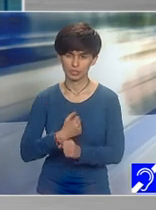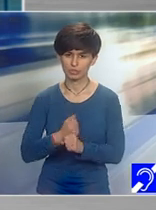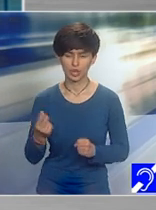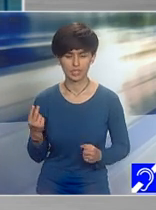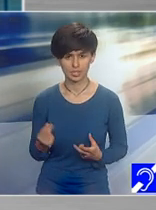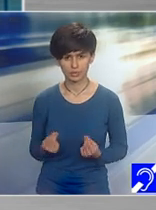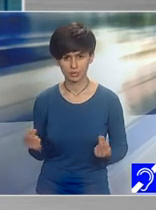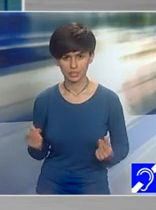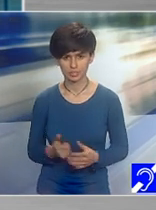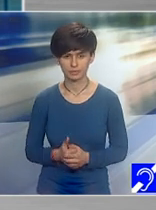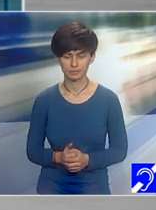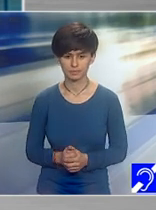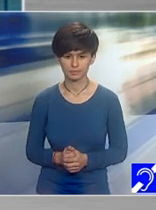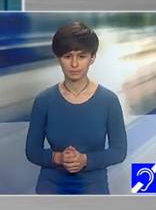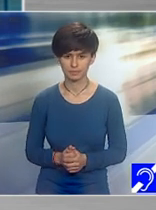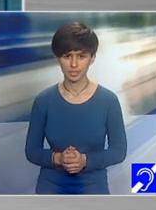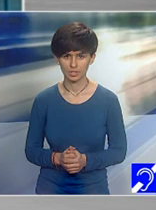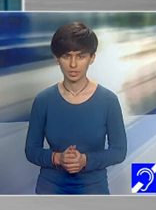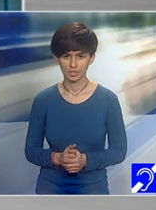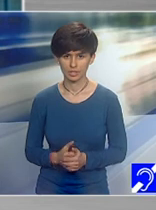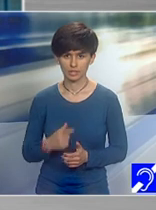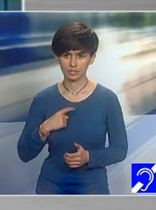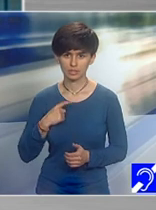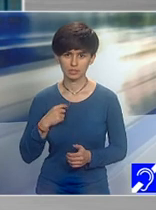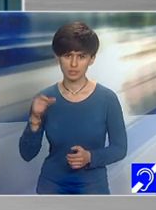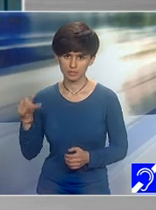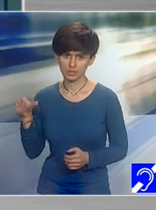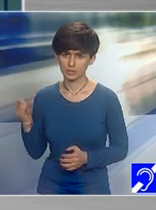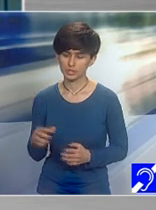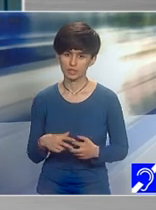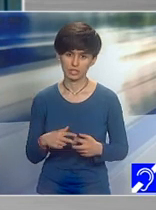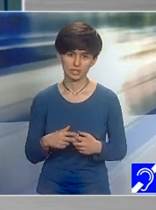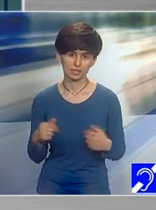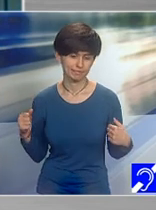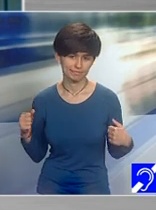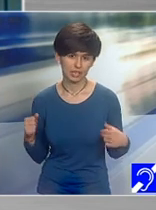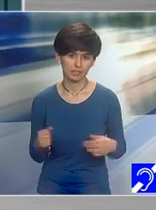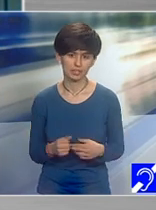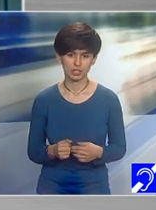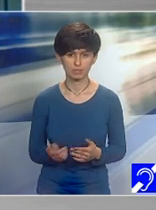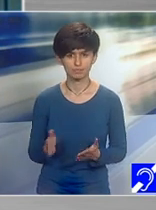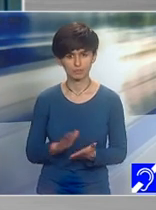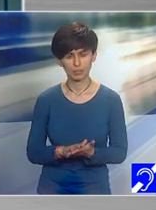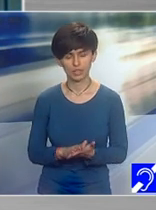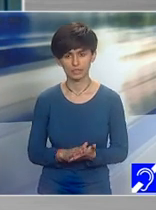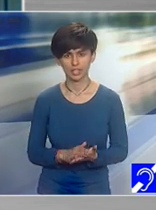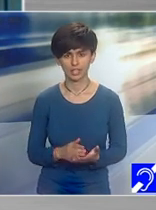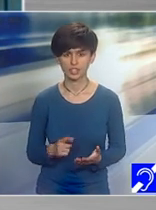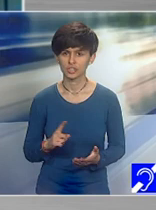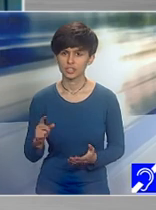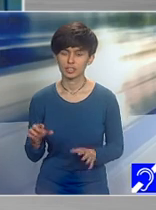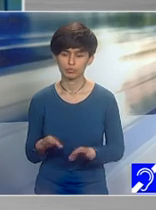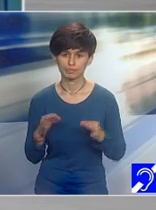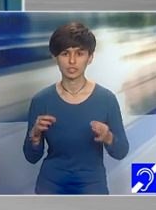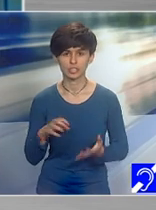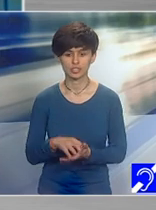liceul, fiindcă n-au diplomă de bacalaureat și nu au nicio calificare, de pentru care e foarte greu să-și găsească un loc în piața muncii din România. Deci